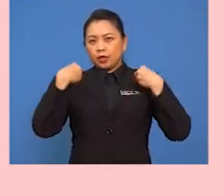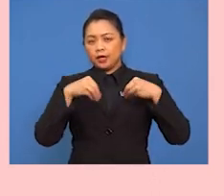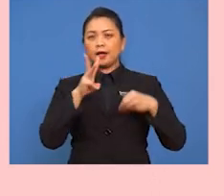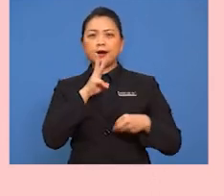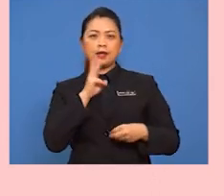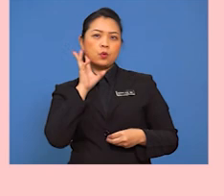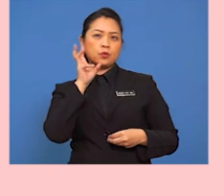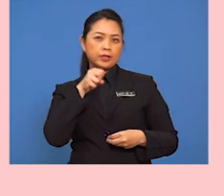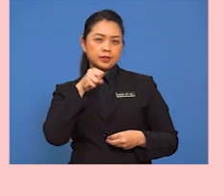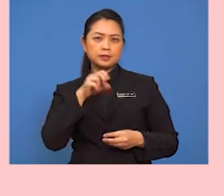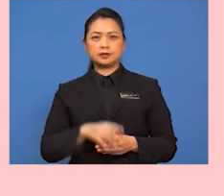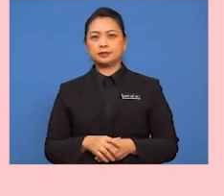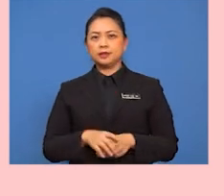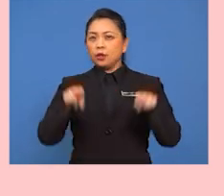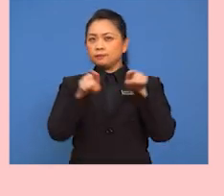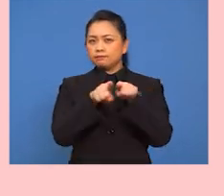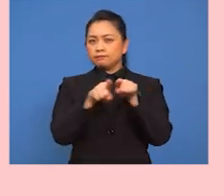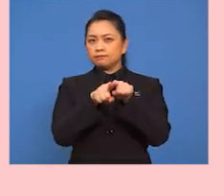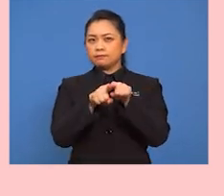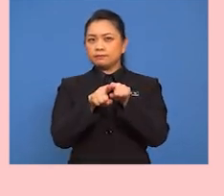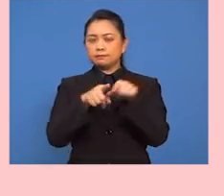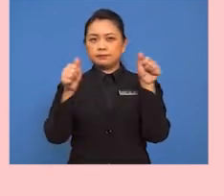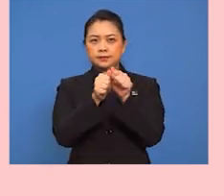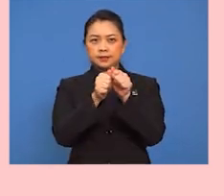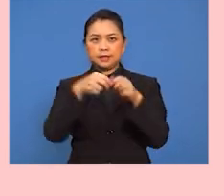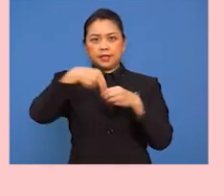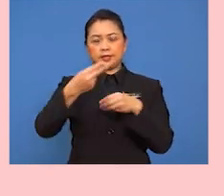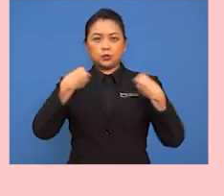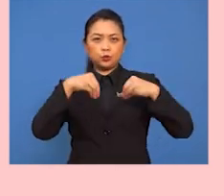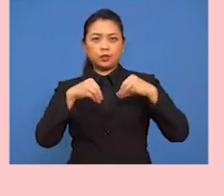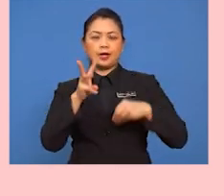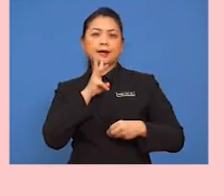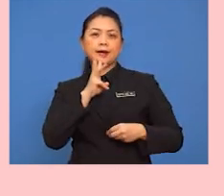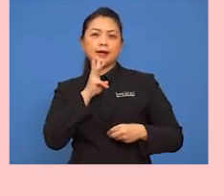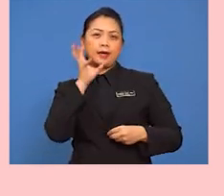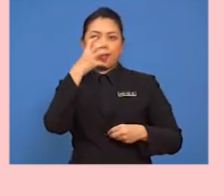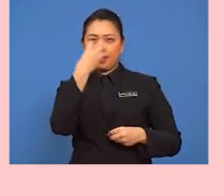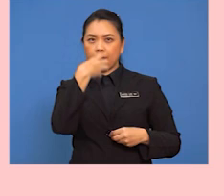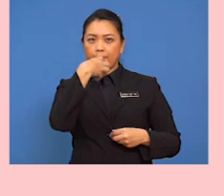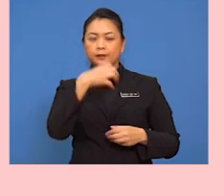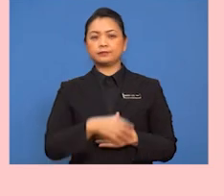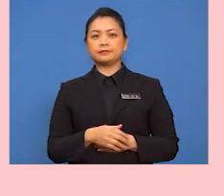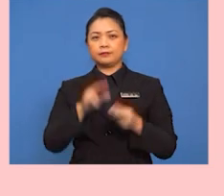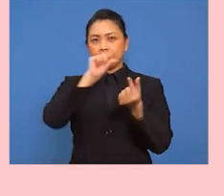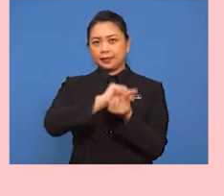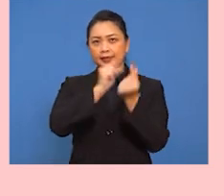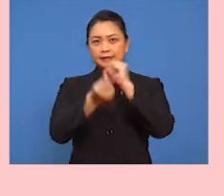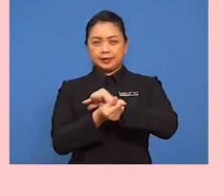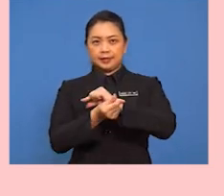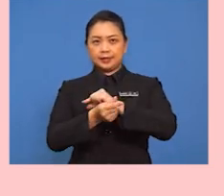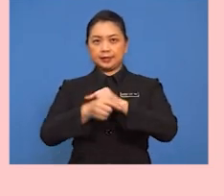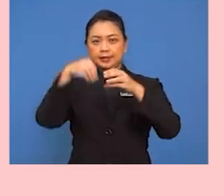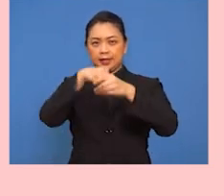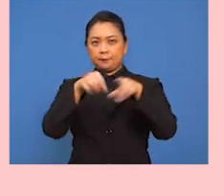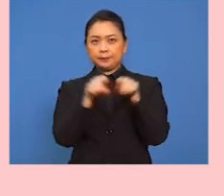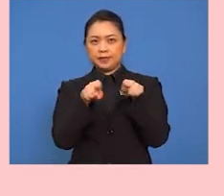ore Begitu juga Bagi hasil jualan jus apple Gantikan dalam